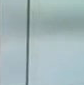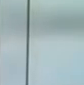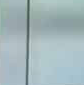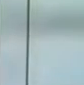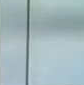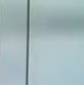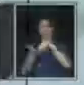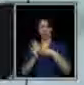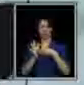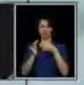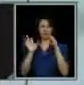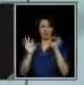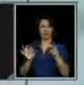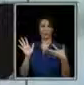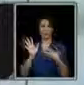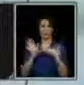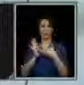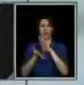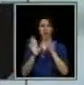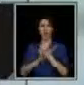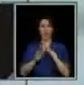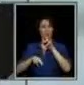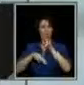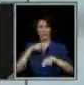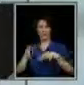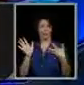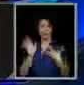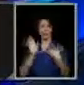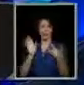את הקרן לטיפול בחסויים. הדברים נמצאים בבדיקה נוספת. מאיה, תודה. תודה.